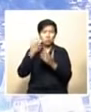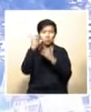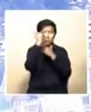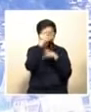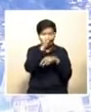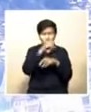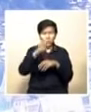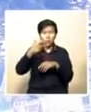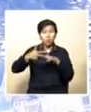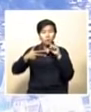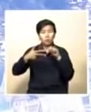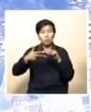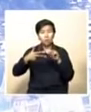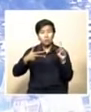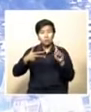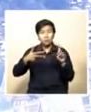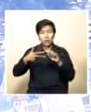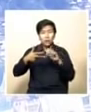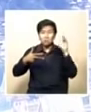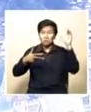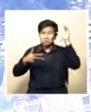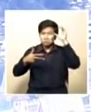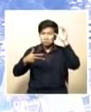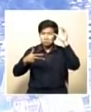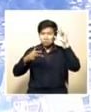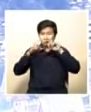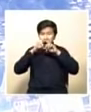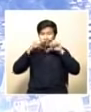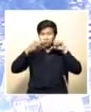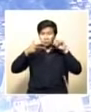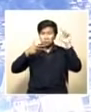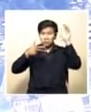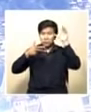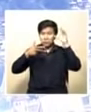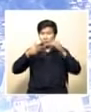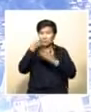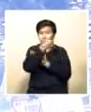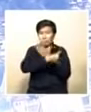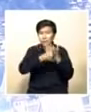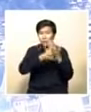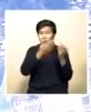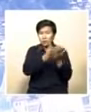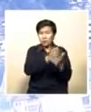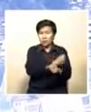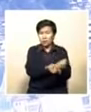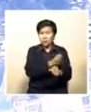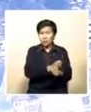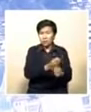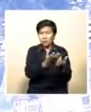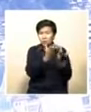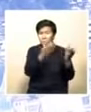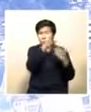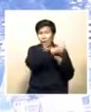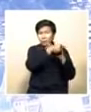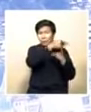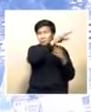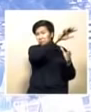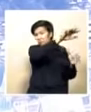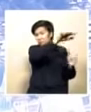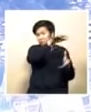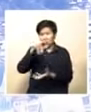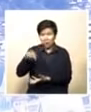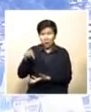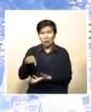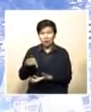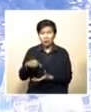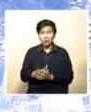าที่จะมากได้เช่นกรณีที่ได้บัตรส่งเสริมหรือ BOI นั้นได้ค้นพบแล้วว่าในมาตรา